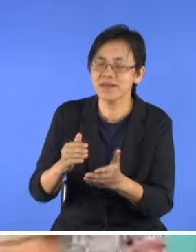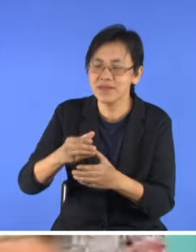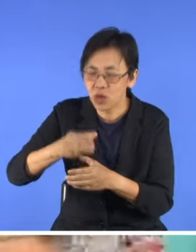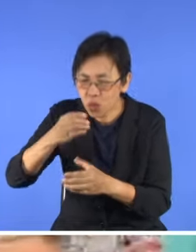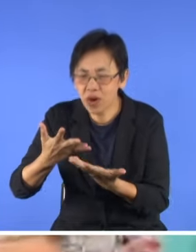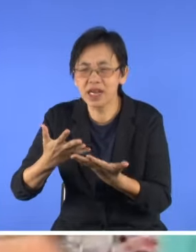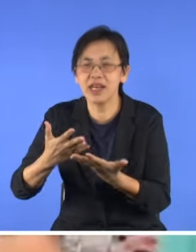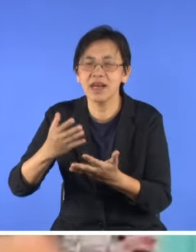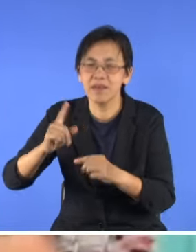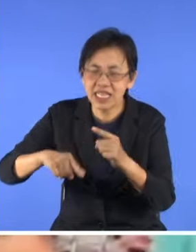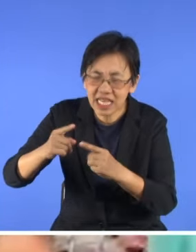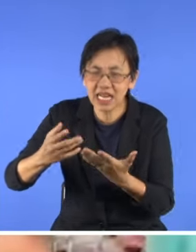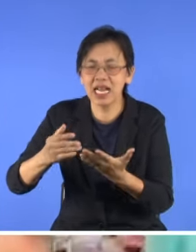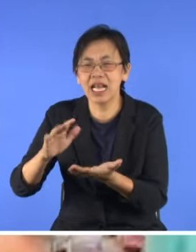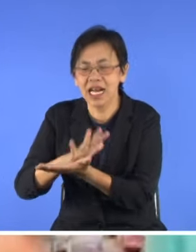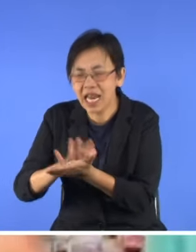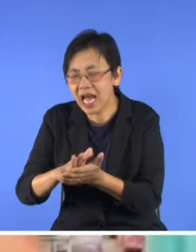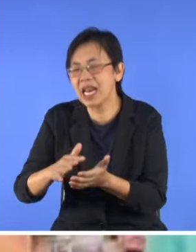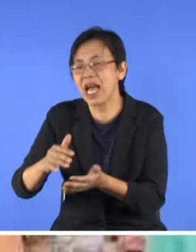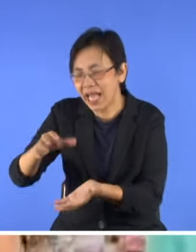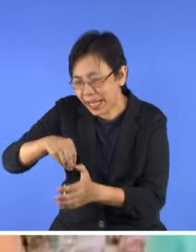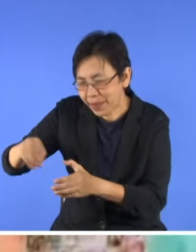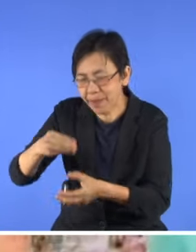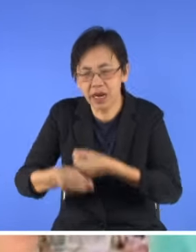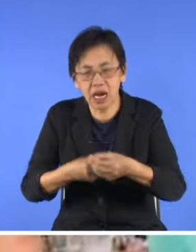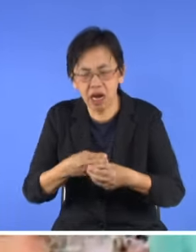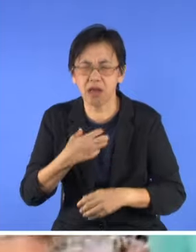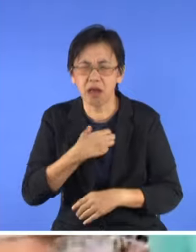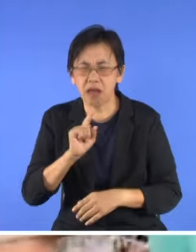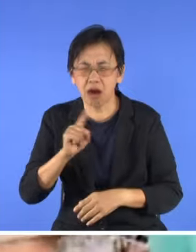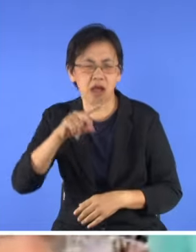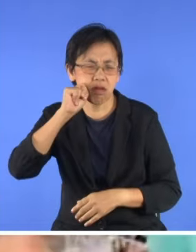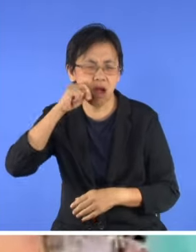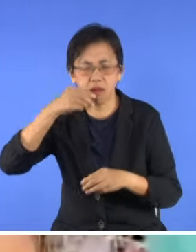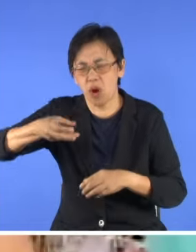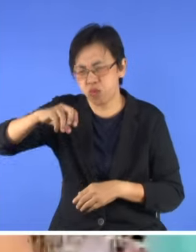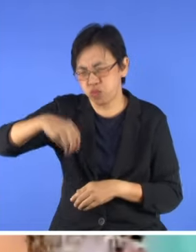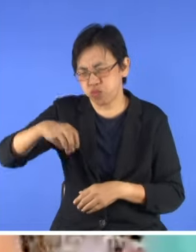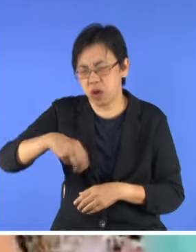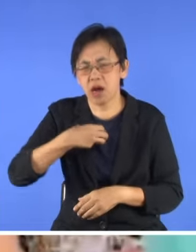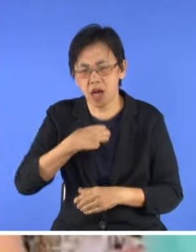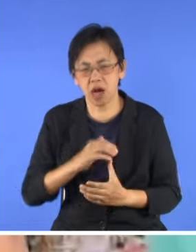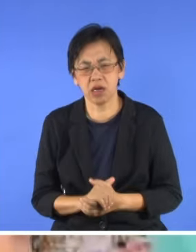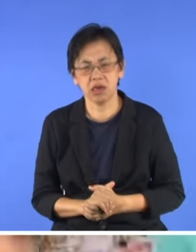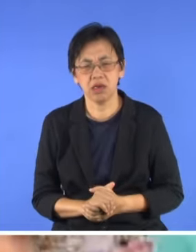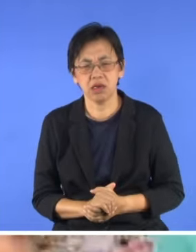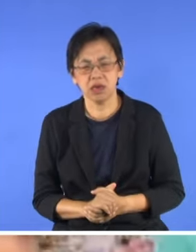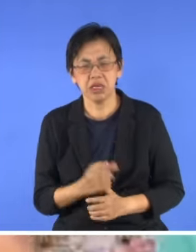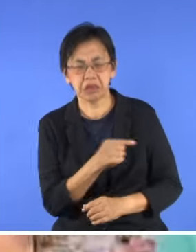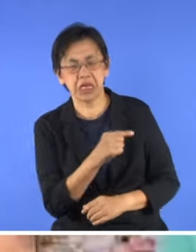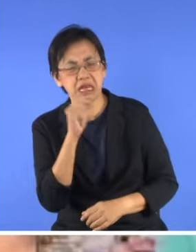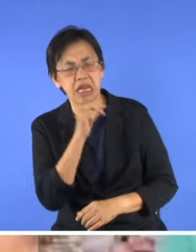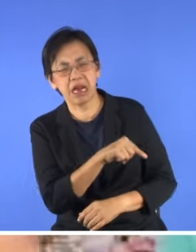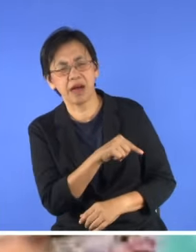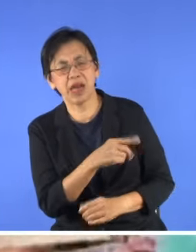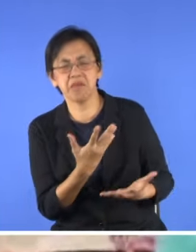ไฟครับน้ำไฟน้ำมาปลามีป่ะเนี่ยไม่มีครับไม่มีใช้แล้วใช้น้ำนเออใช้รวมๆเแต่ก็มี